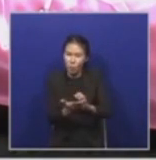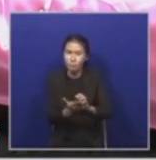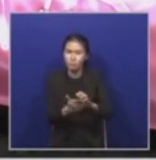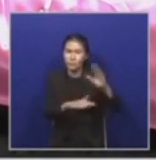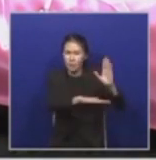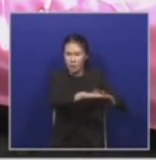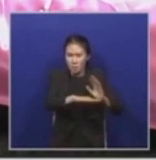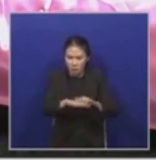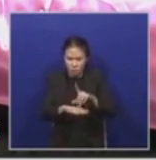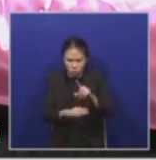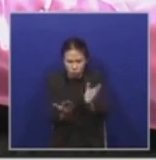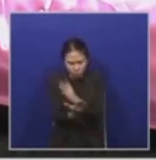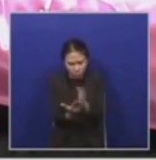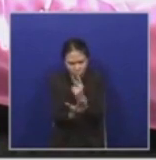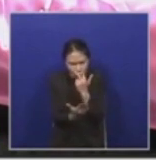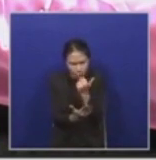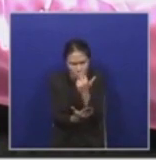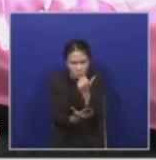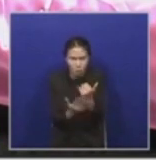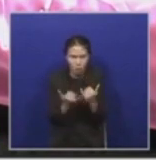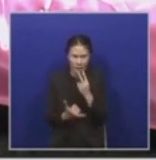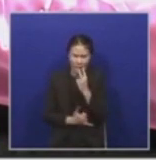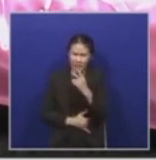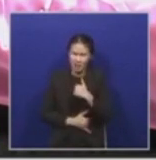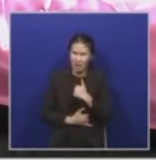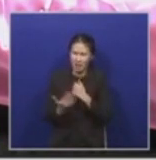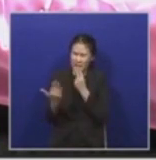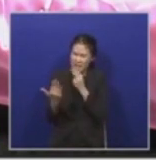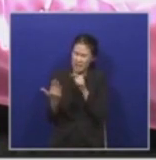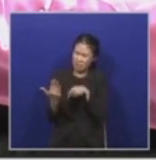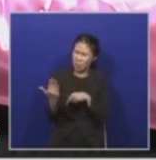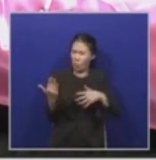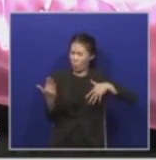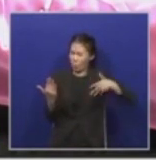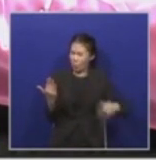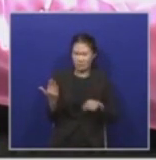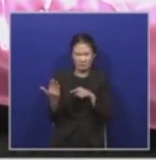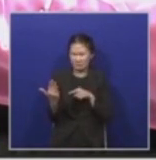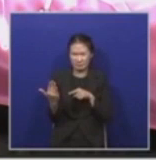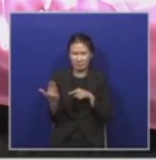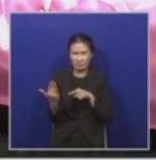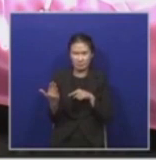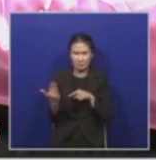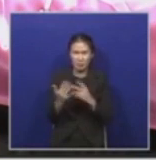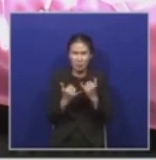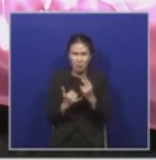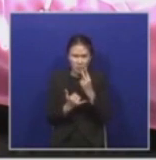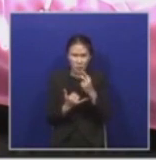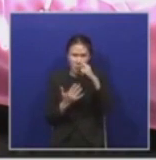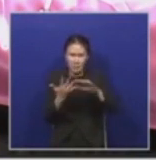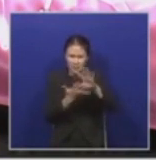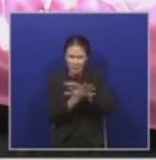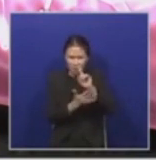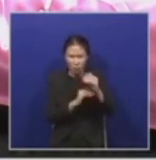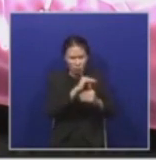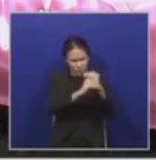อยจิรายุเห็นแล้วรำคาญไส้ติ่งตัวเองอ่ะเพราะบ้านเมืองมันต้องขับเคลื่อนผมจึงต้องแปรยติไว้